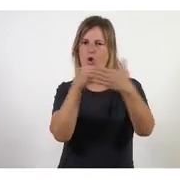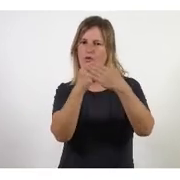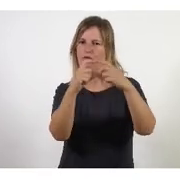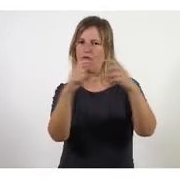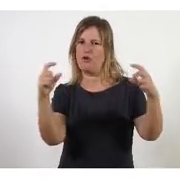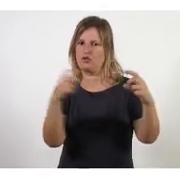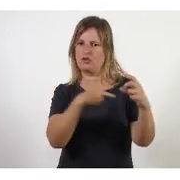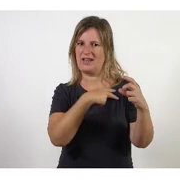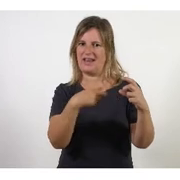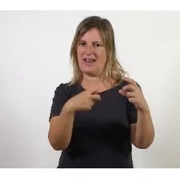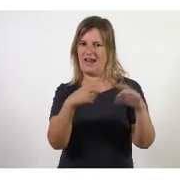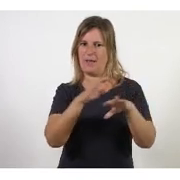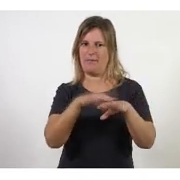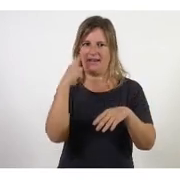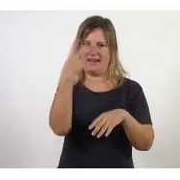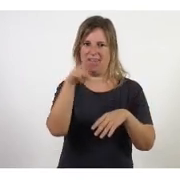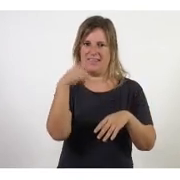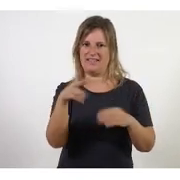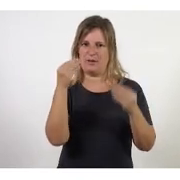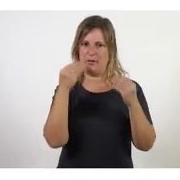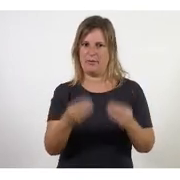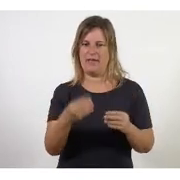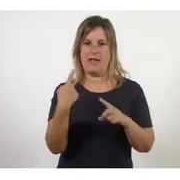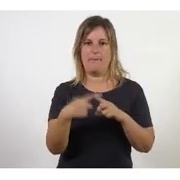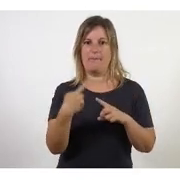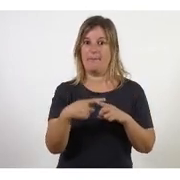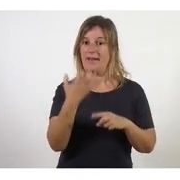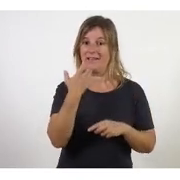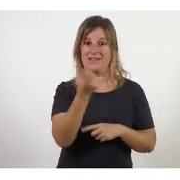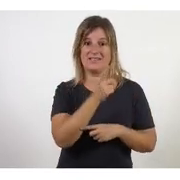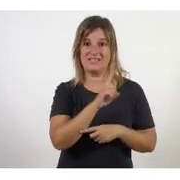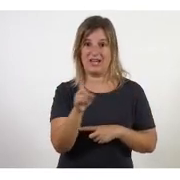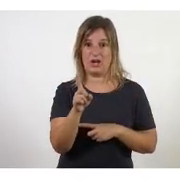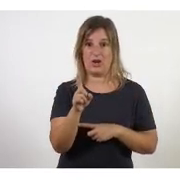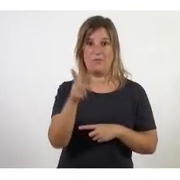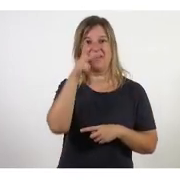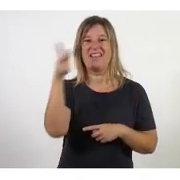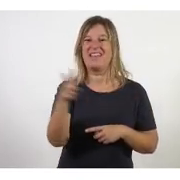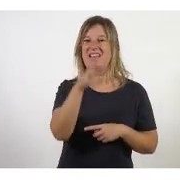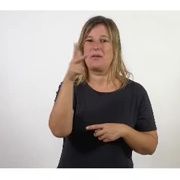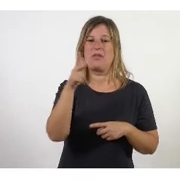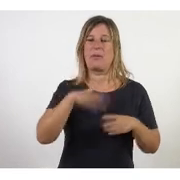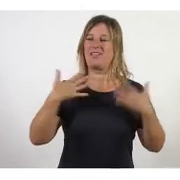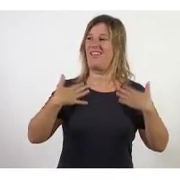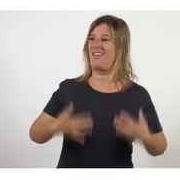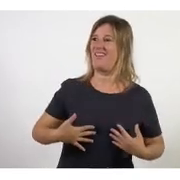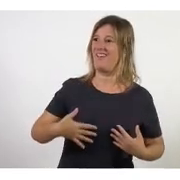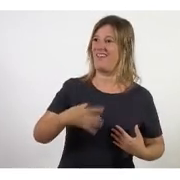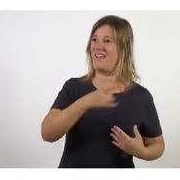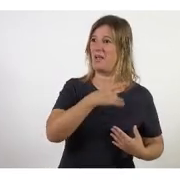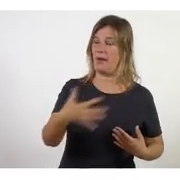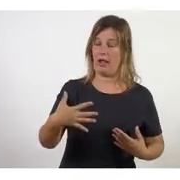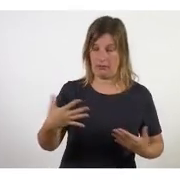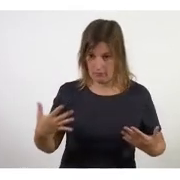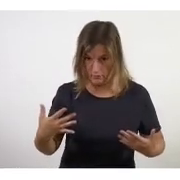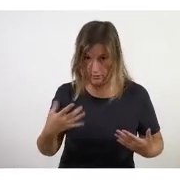negre, perquè es pugui llegir bé, perquè si no el que ens passarà és que durant el vídeo, en algun moment que algú portarà una camisa blanca, sempre passa,